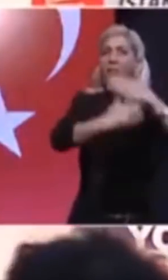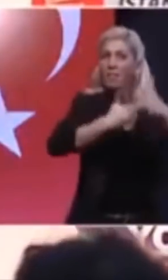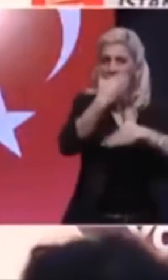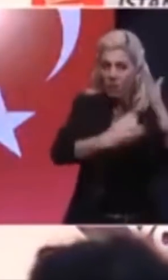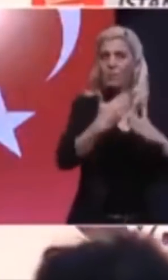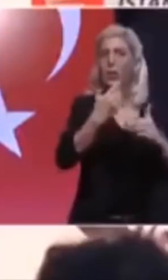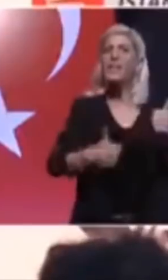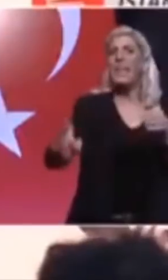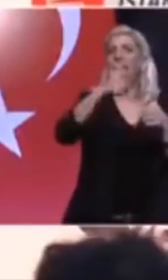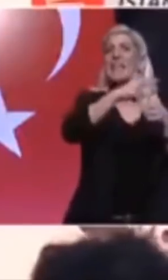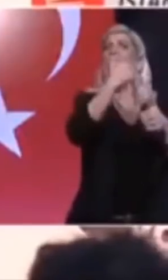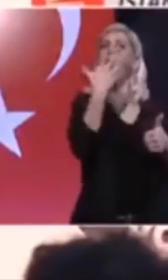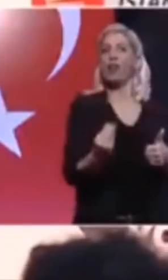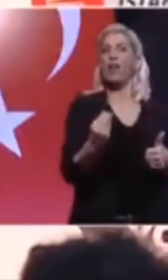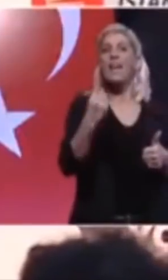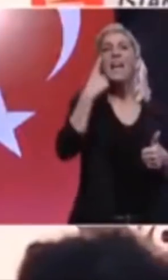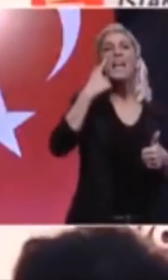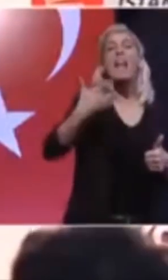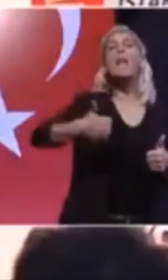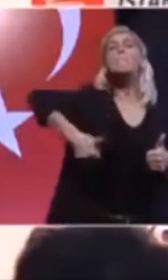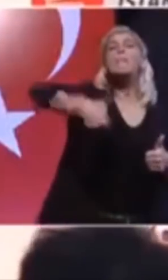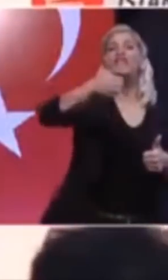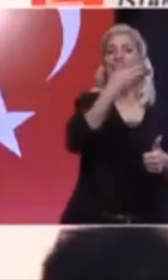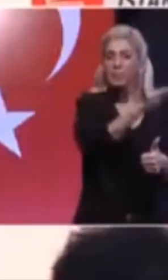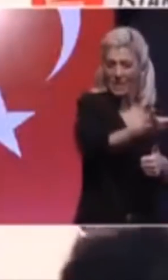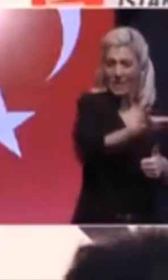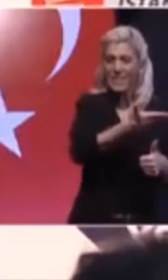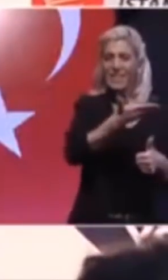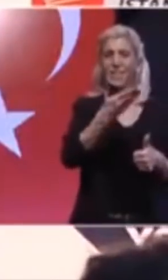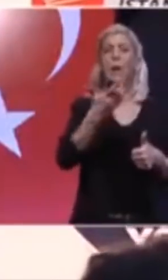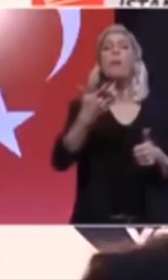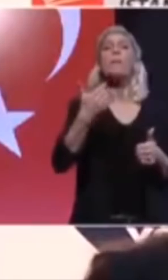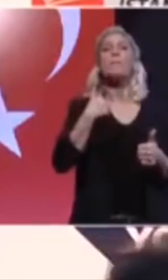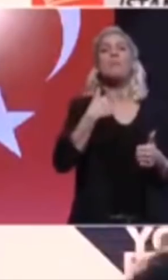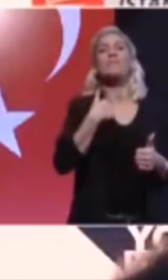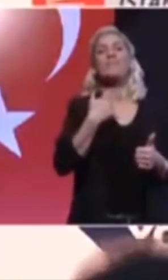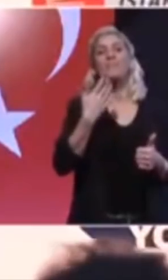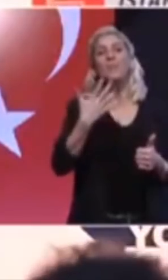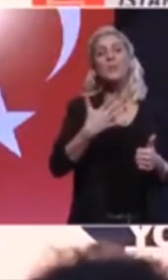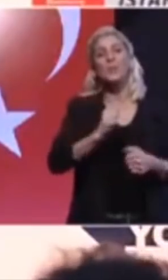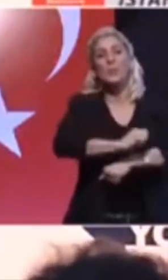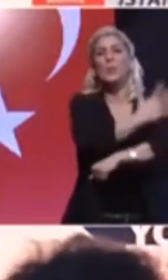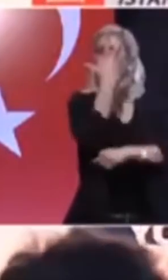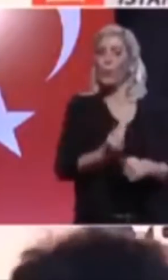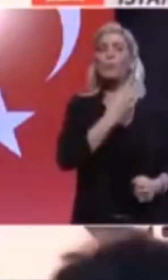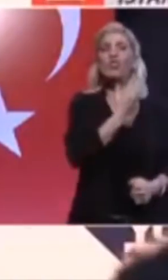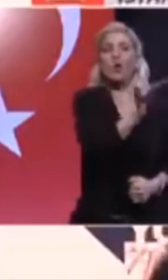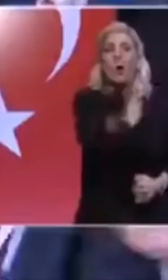önderlik eden Genel Başkanımız Sayın Kemal Kılıçdaroğlu'na minnet duyuyorum, teşekkür